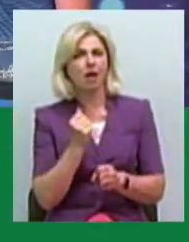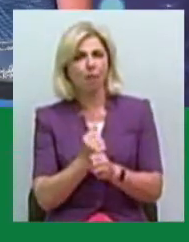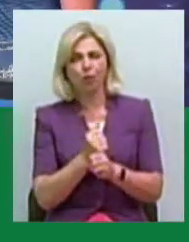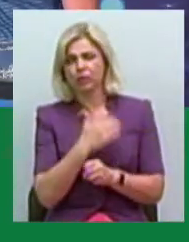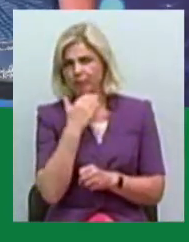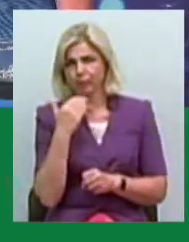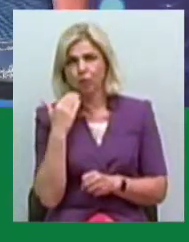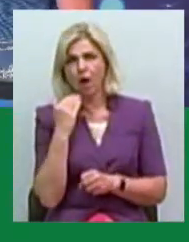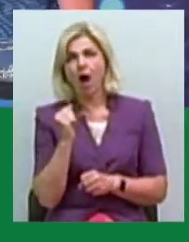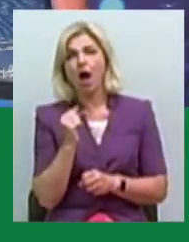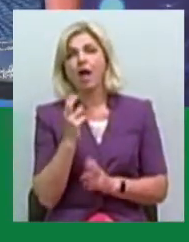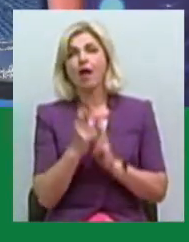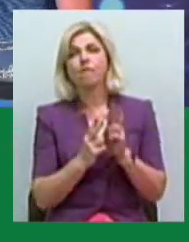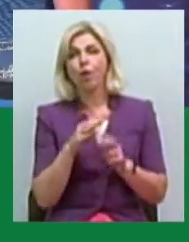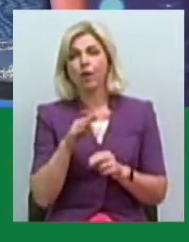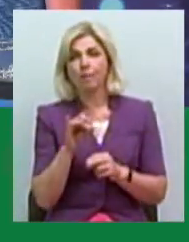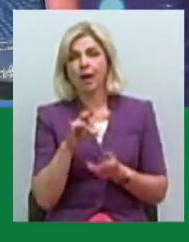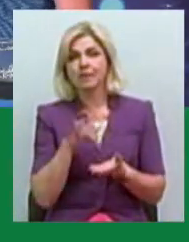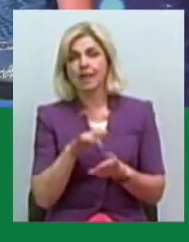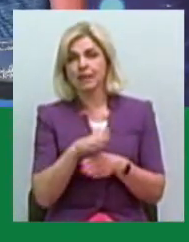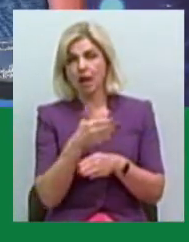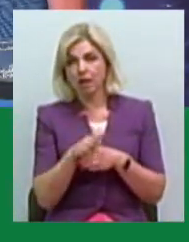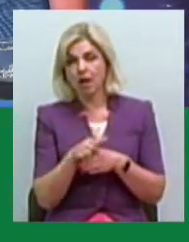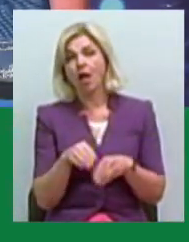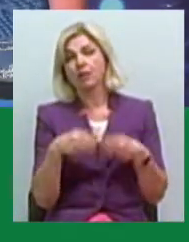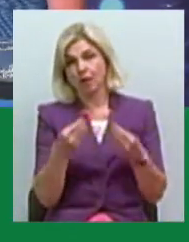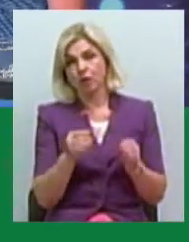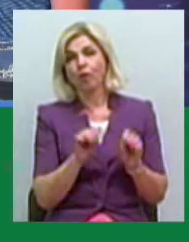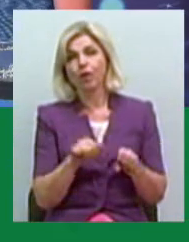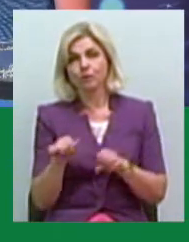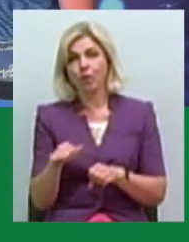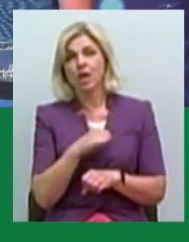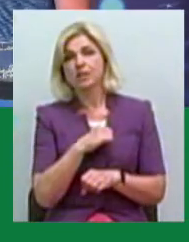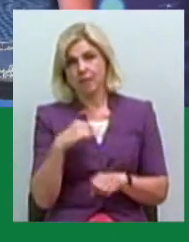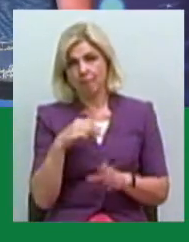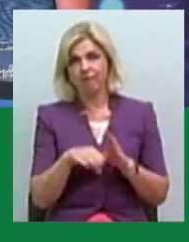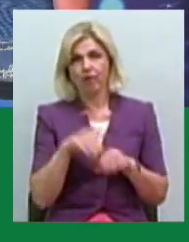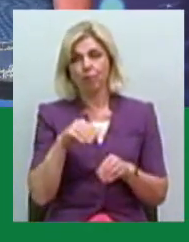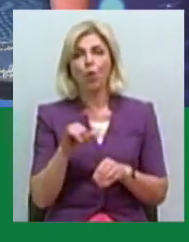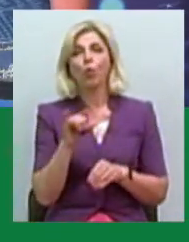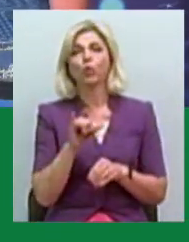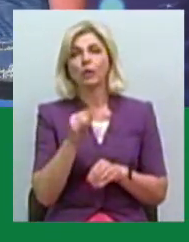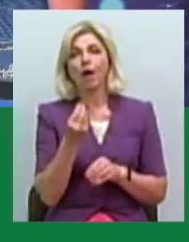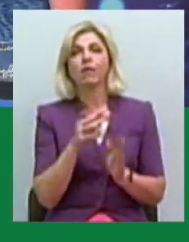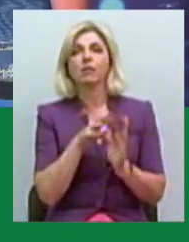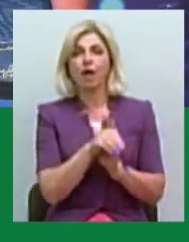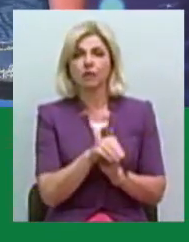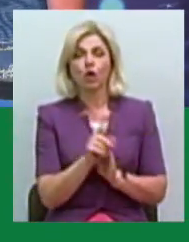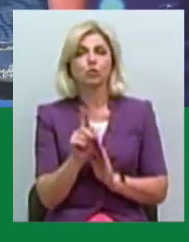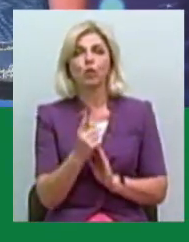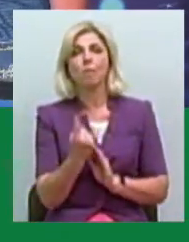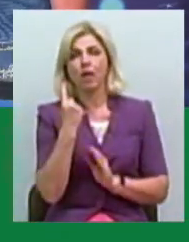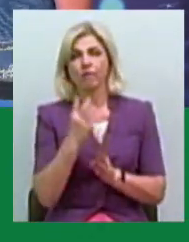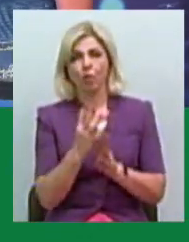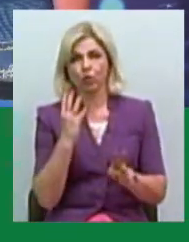реформа децентралізації дає можливість самим людям обирати свій напрямок, в якому, куди вкладати, що в першу чергу розвивати,